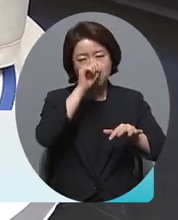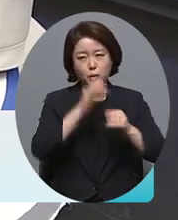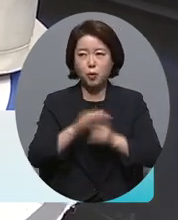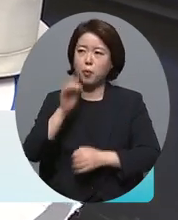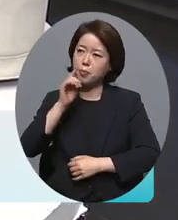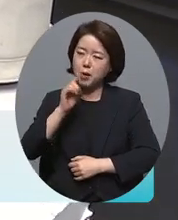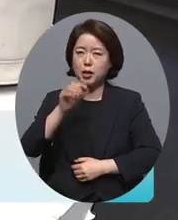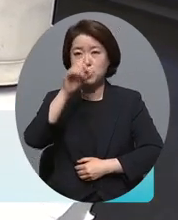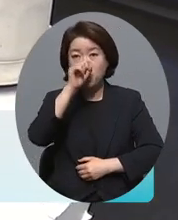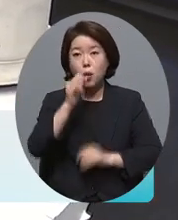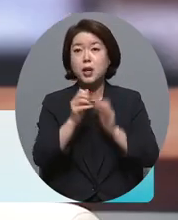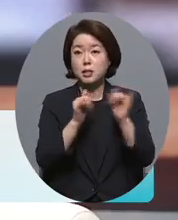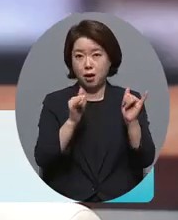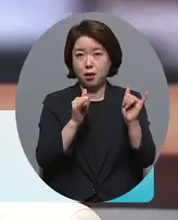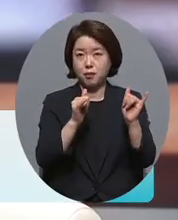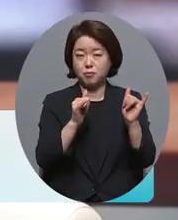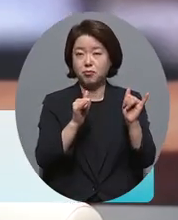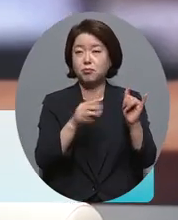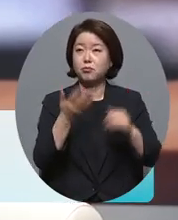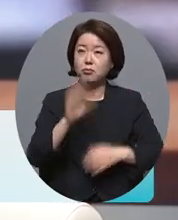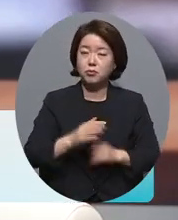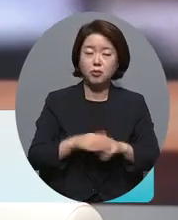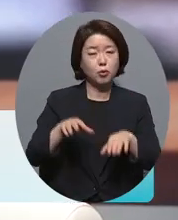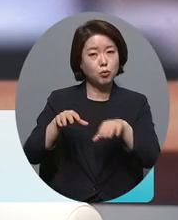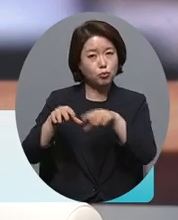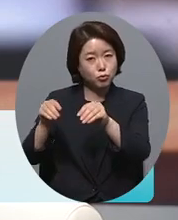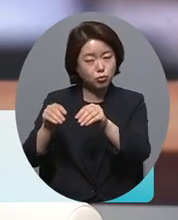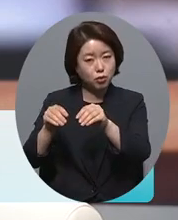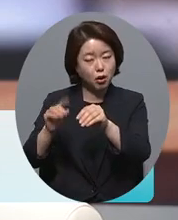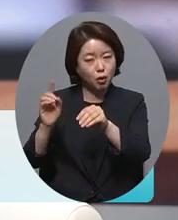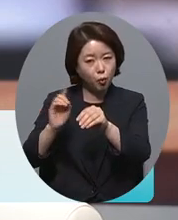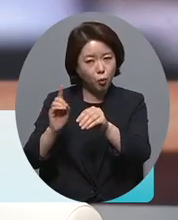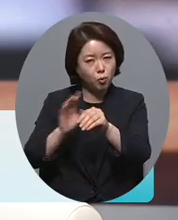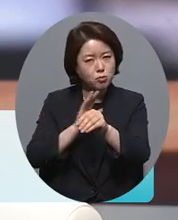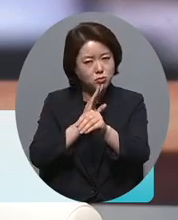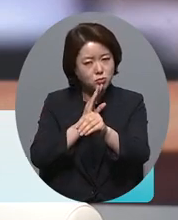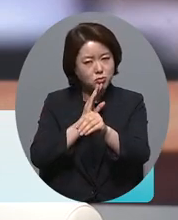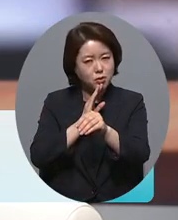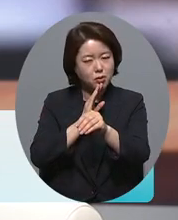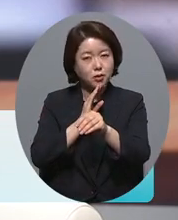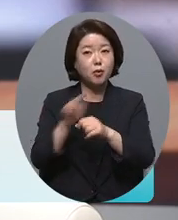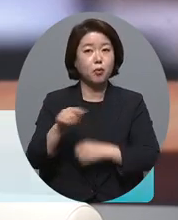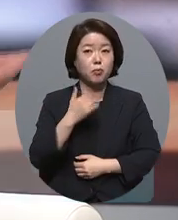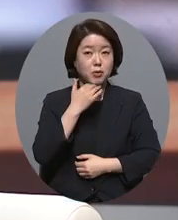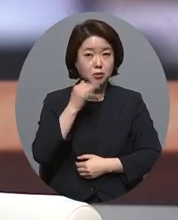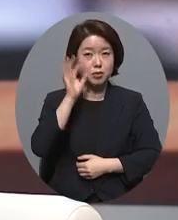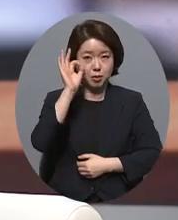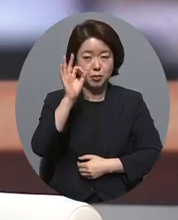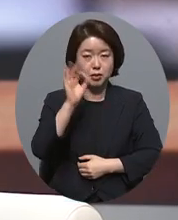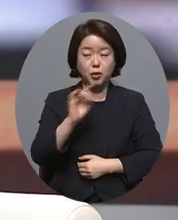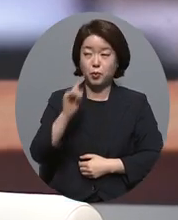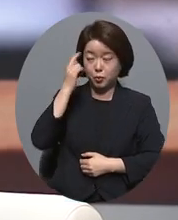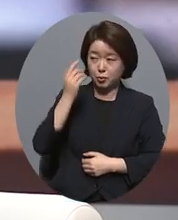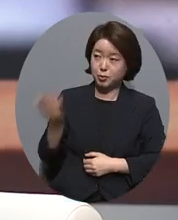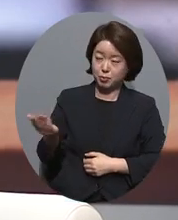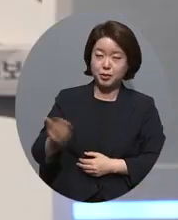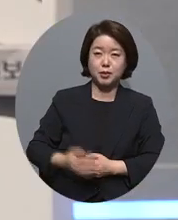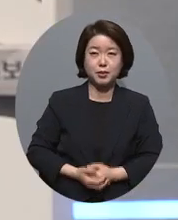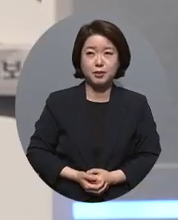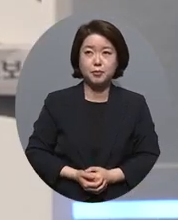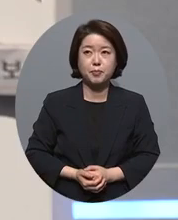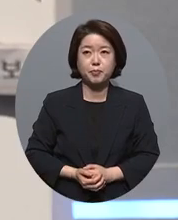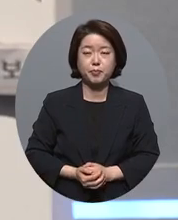좋아하는 사람이어서 중단을 한다고 해서 이제 지금 중단을 하는 건지 아닌지는 좀 지켜봐야 되겠습니다만 어떻게 좀 보십니까